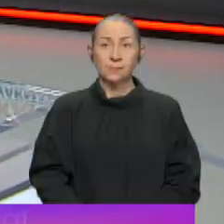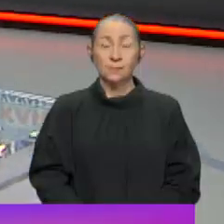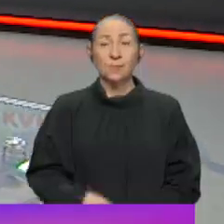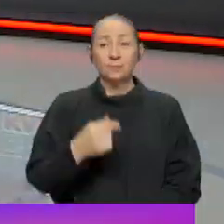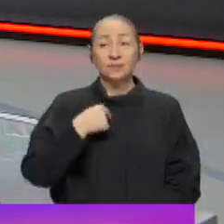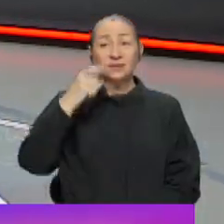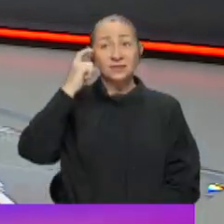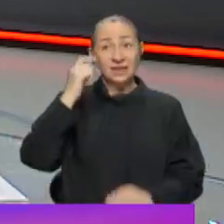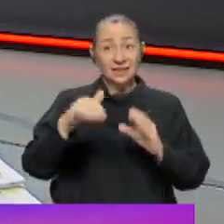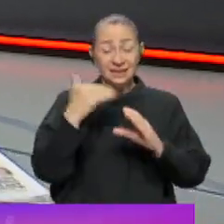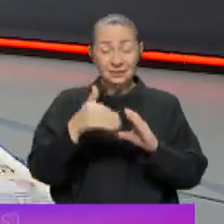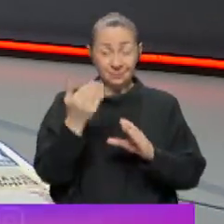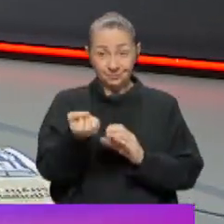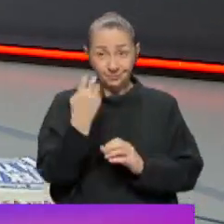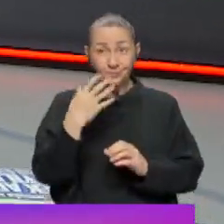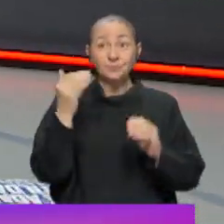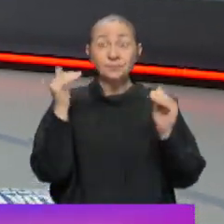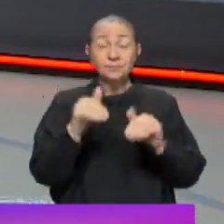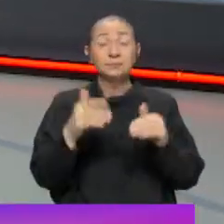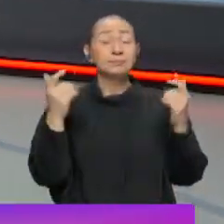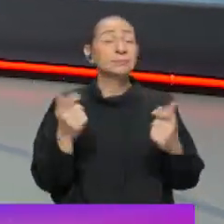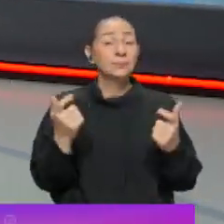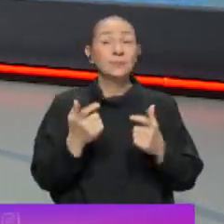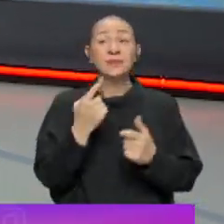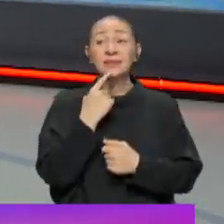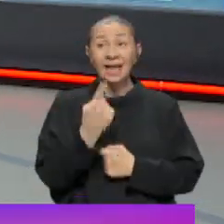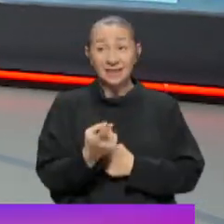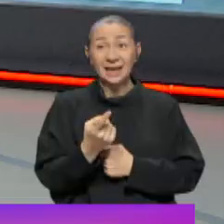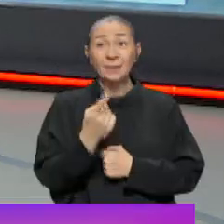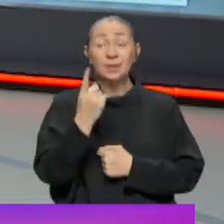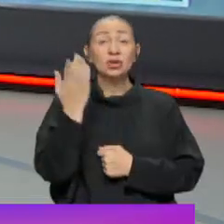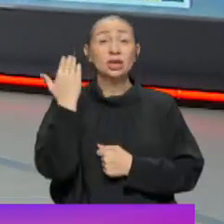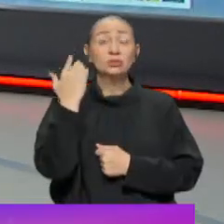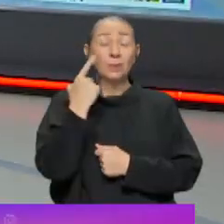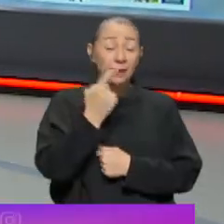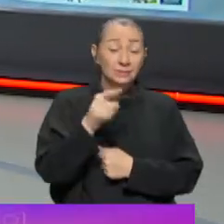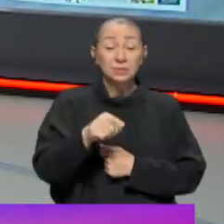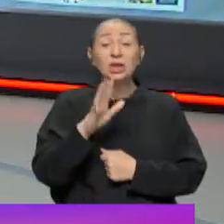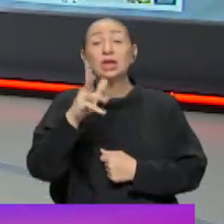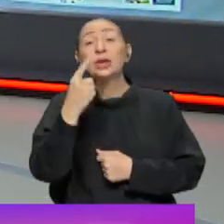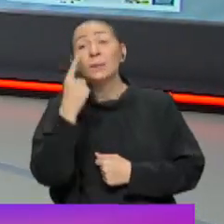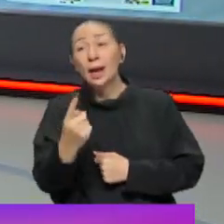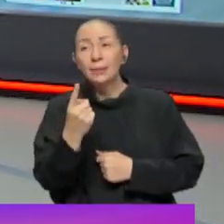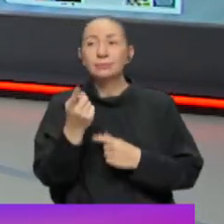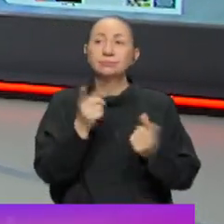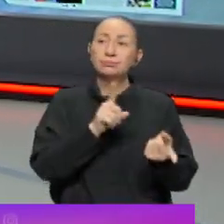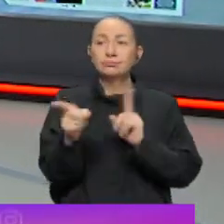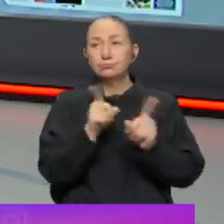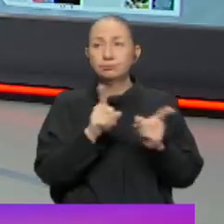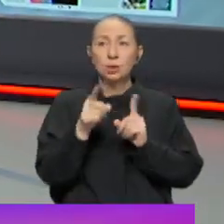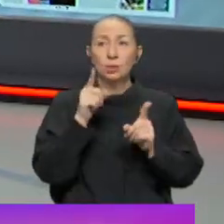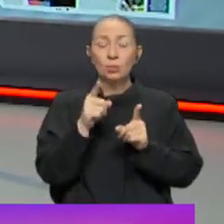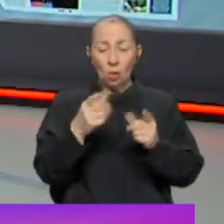bize görüşlerinizi yazın gönderin Geldiğimiz noktada derken hani bir geçmişe bakalım bir geleceğe bakalım sevgili izleyenler